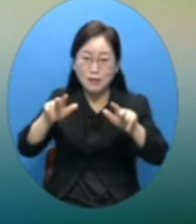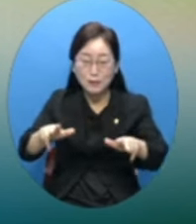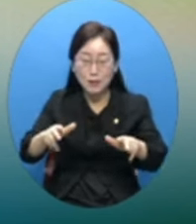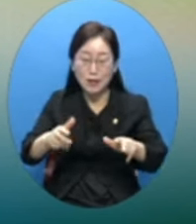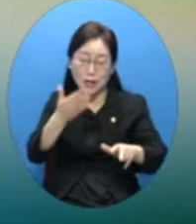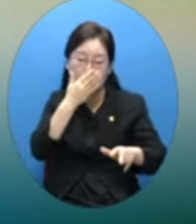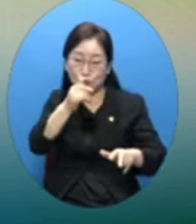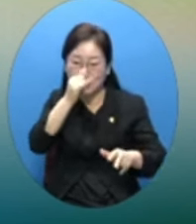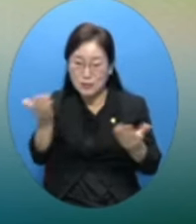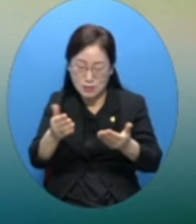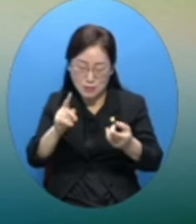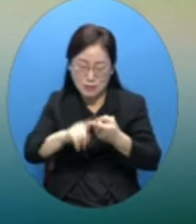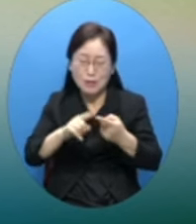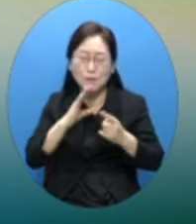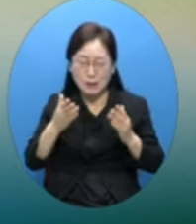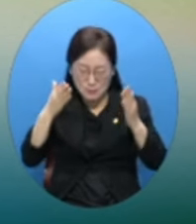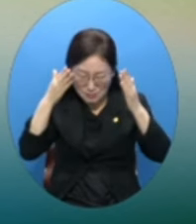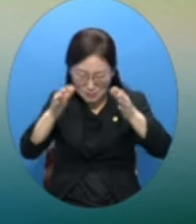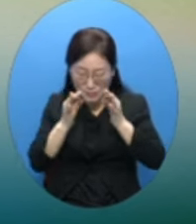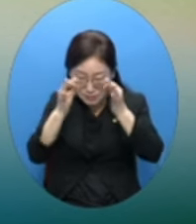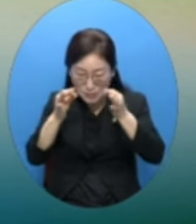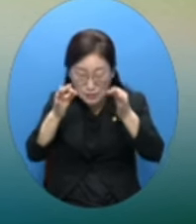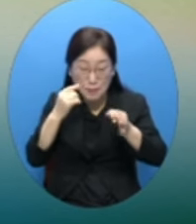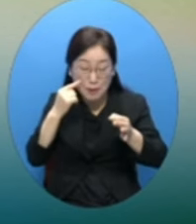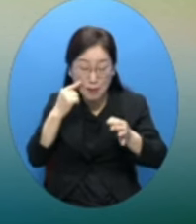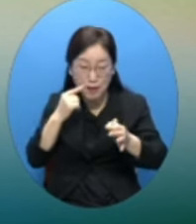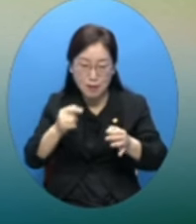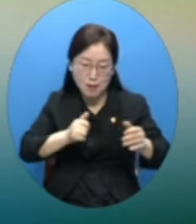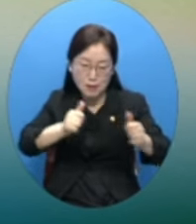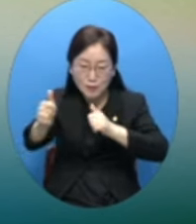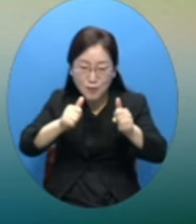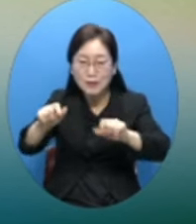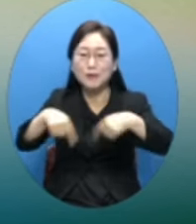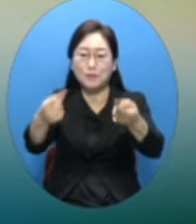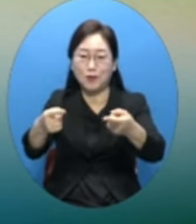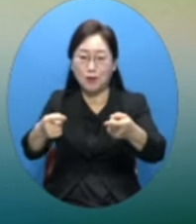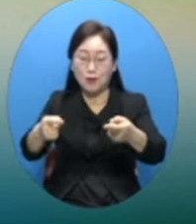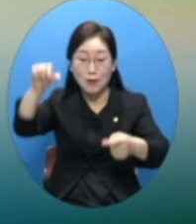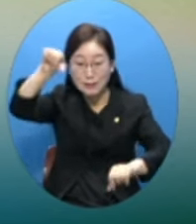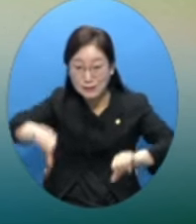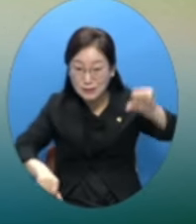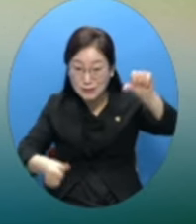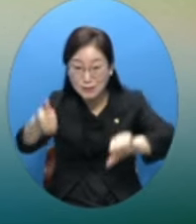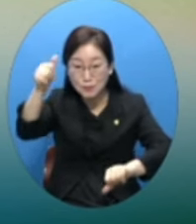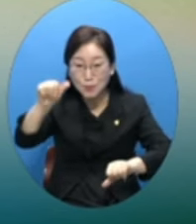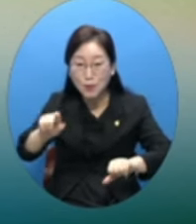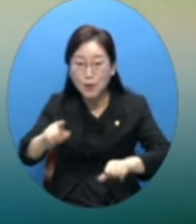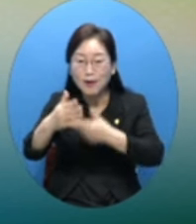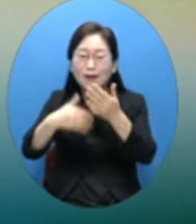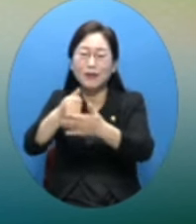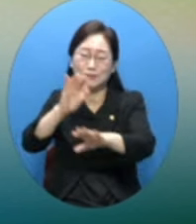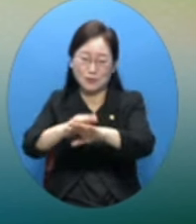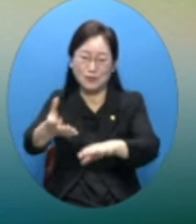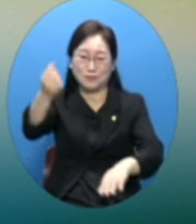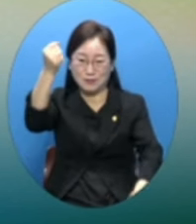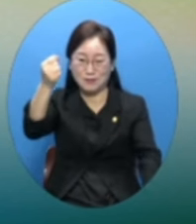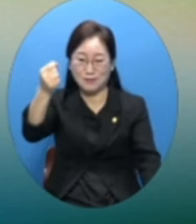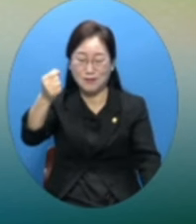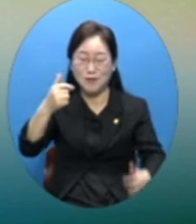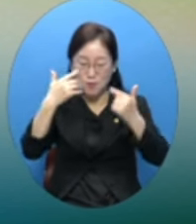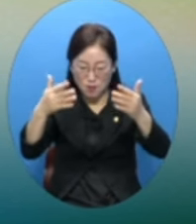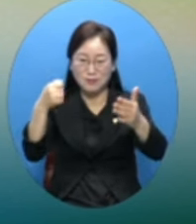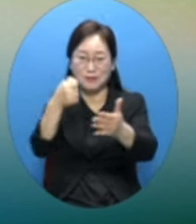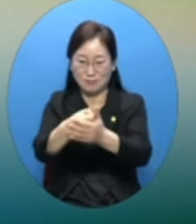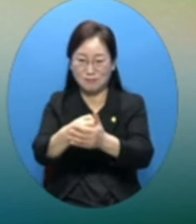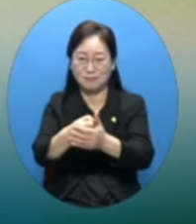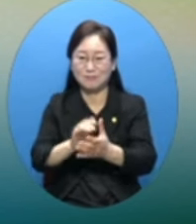있는 일에 최선을 다하자, 이런 생각으로 경기를 했고 경기에 이기고 지는 것은 하나님께서 결정해 주실 것이라는 확신이